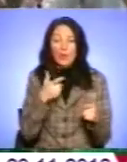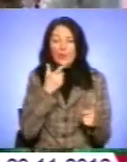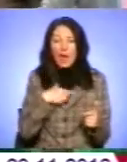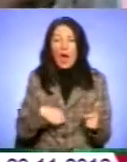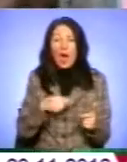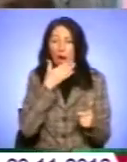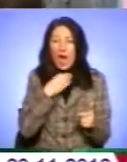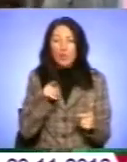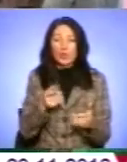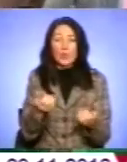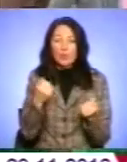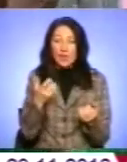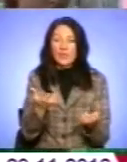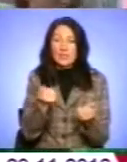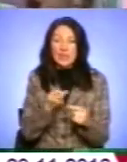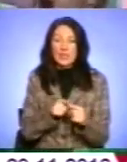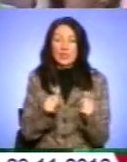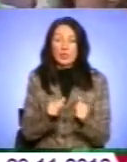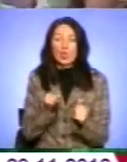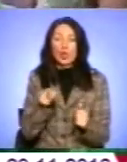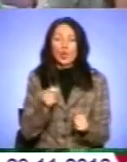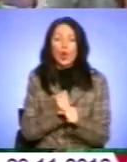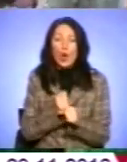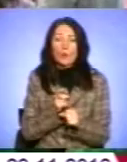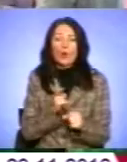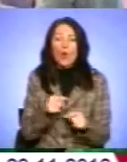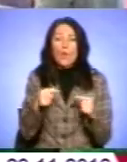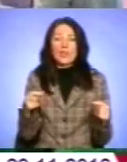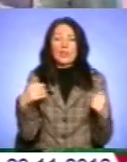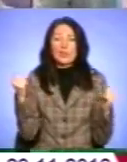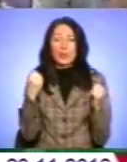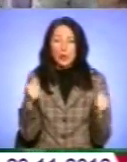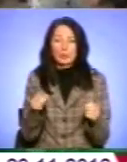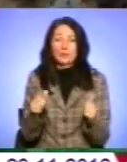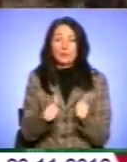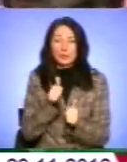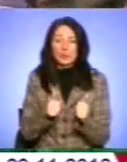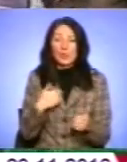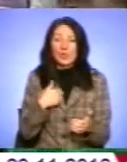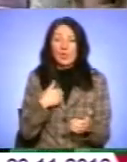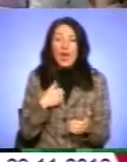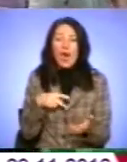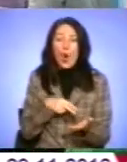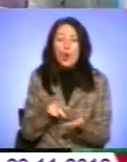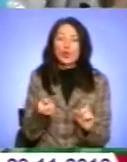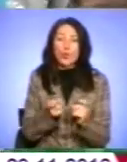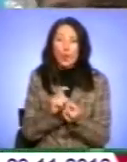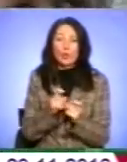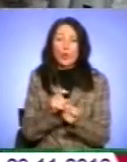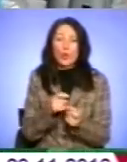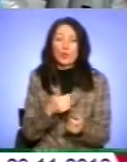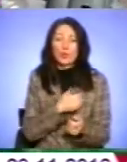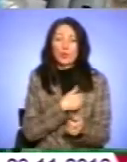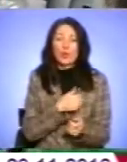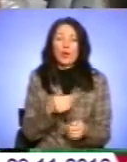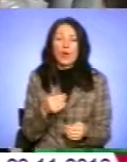ці змагання. Що ти тут робиш? В якому виді спорту змагаєшся? Я хожу на боротьбу. Хотів би